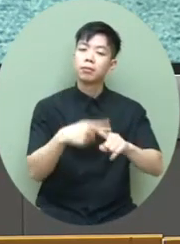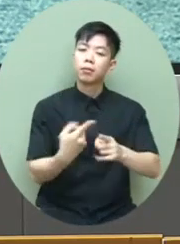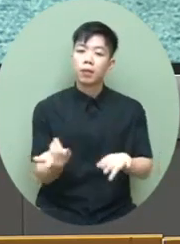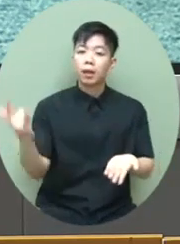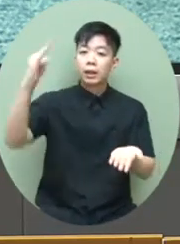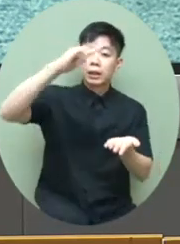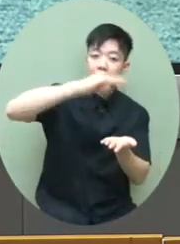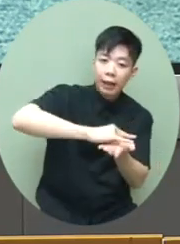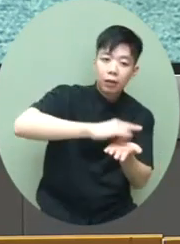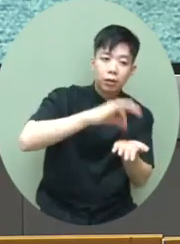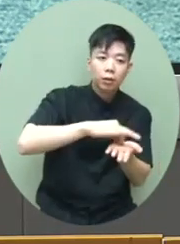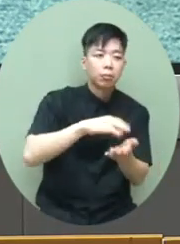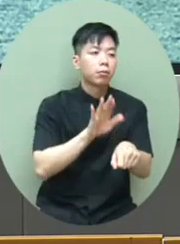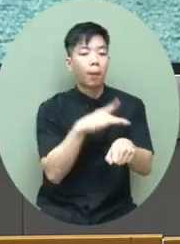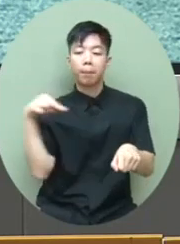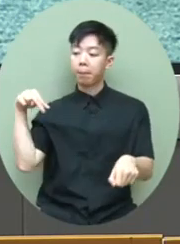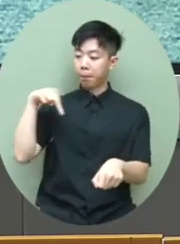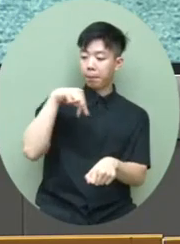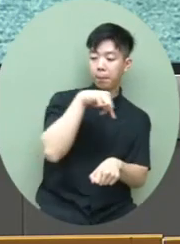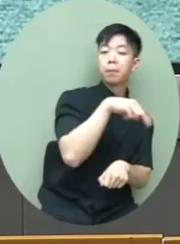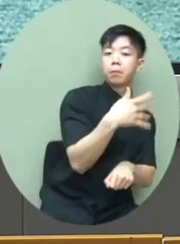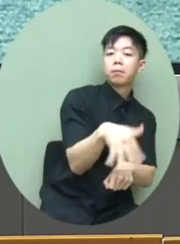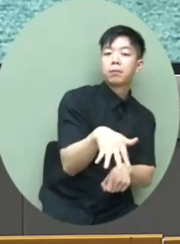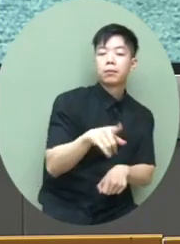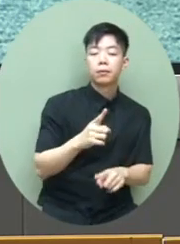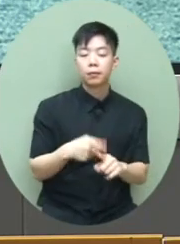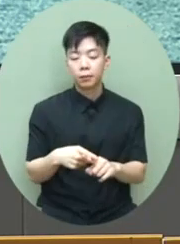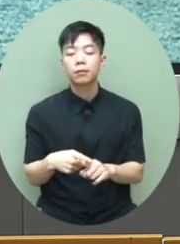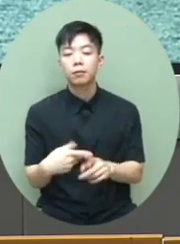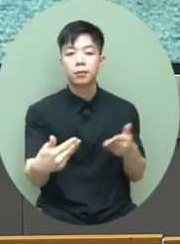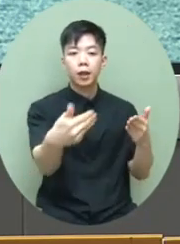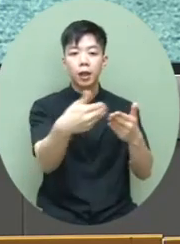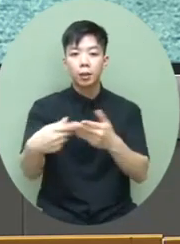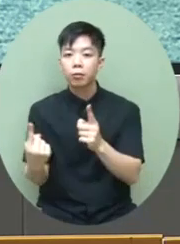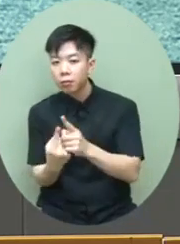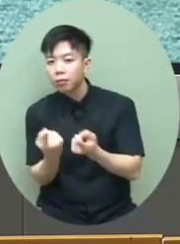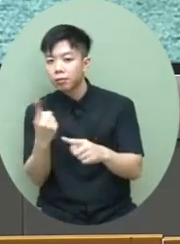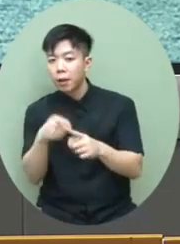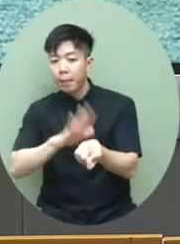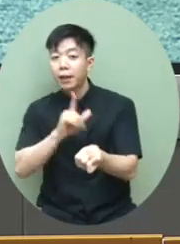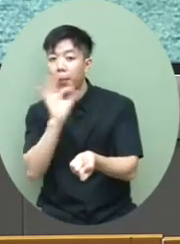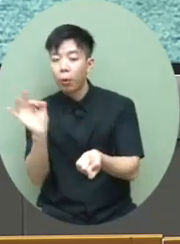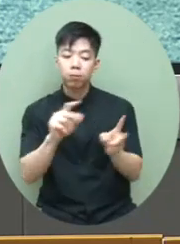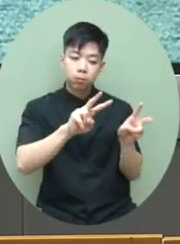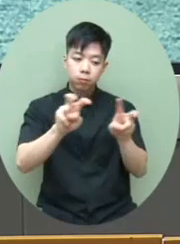時係行過喎咁樣，咁所以我哋都要睇睇佢周圍接觸嘅人士會唔會有其他個案咯。